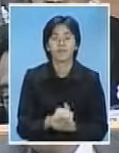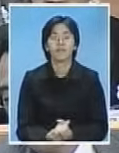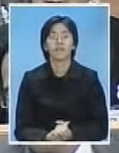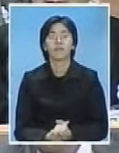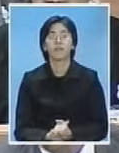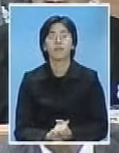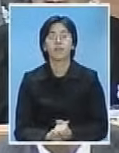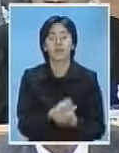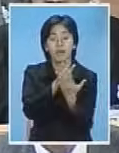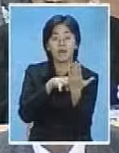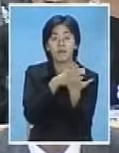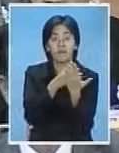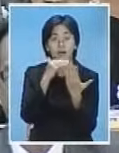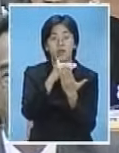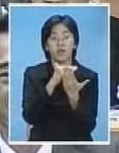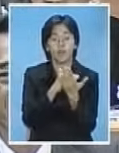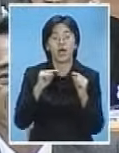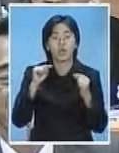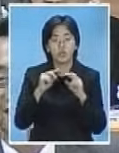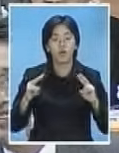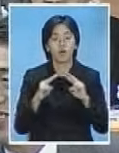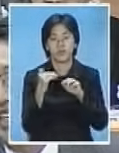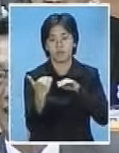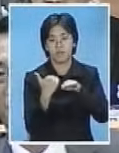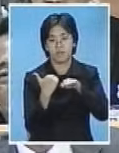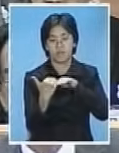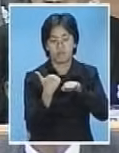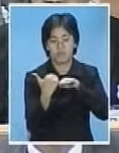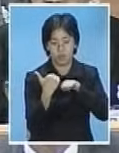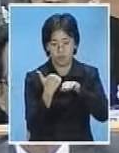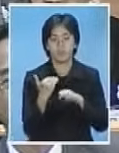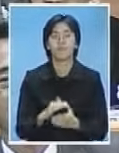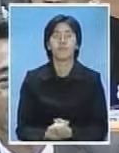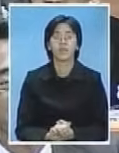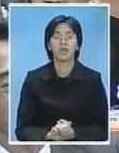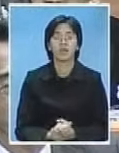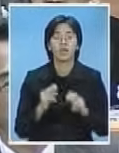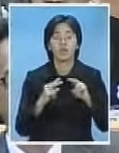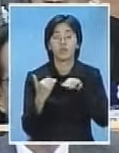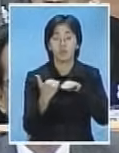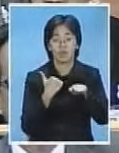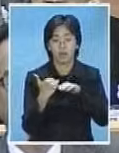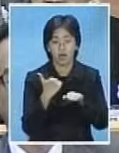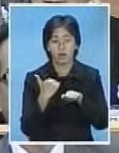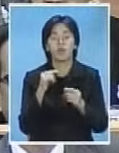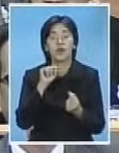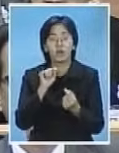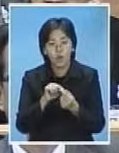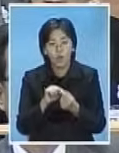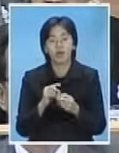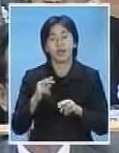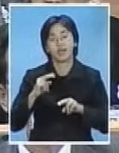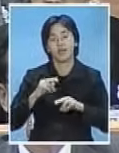นโยบายเกี่ยวกับกระทรวงคมนาคมเกี่ยวกับการขยายรถ